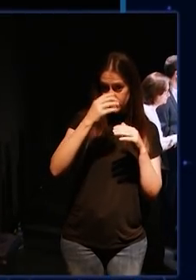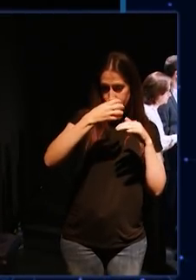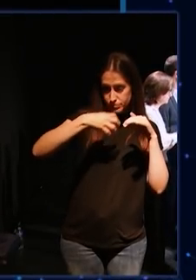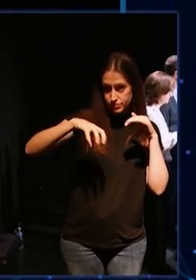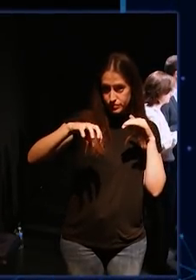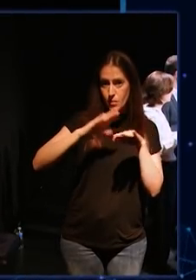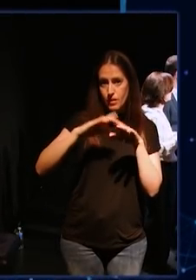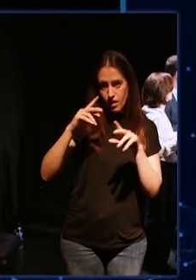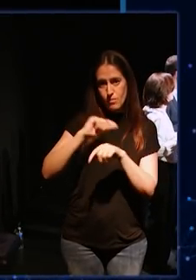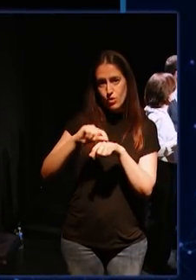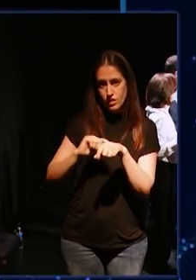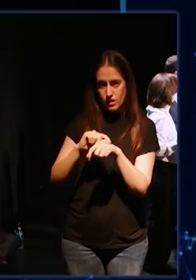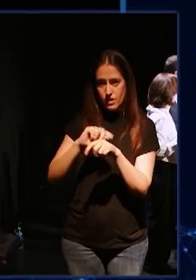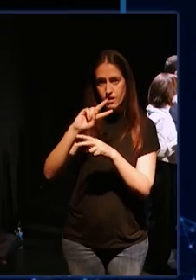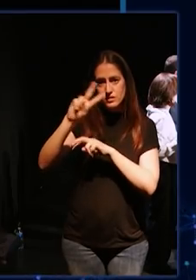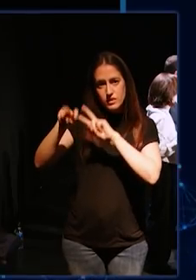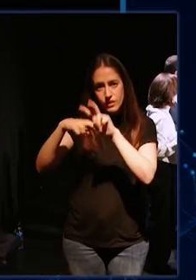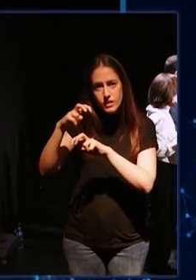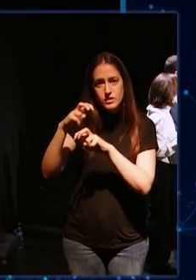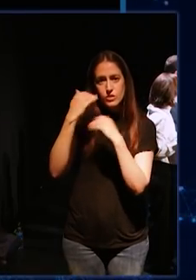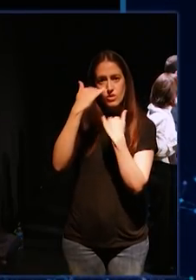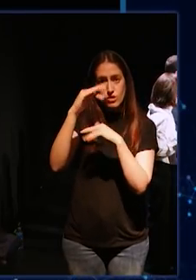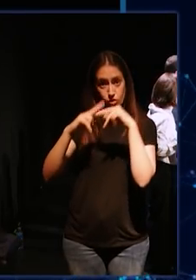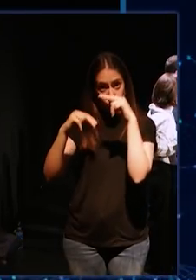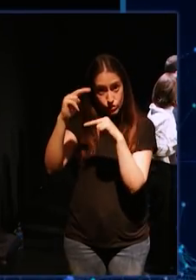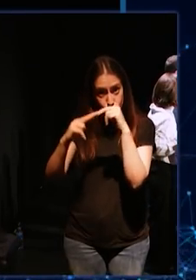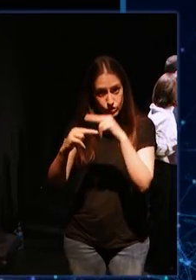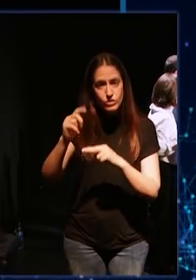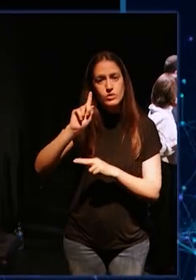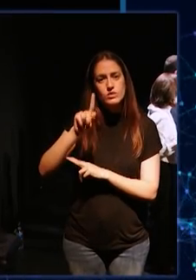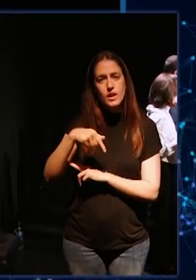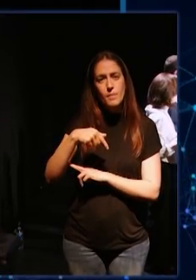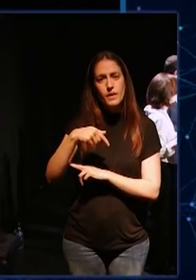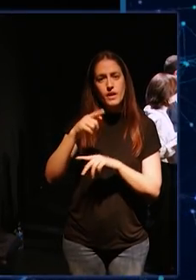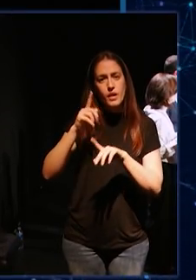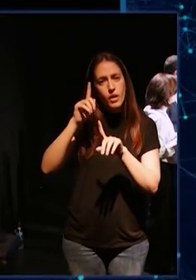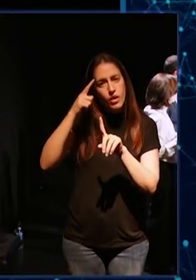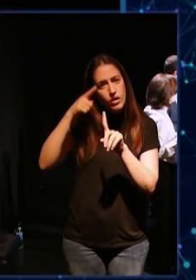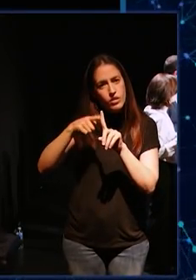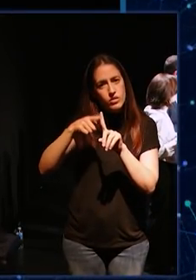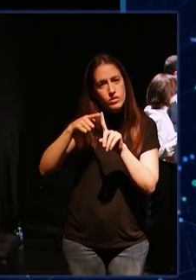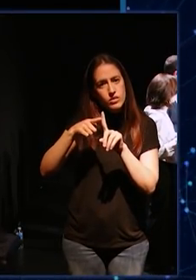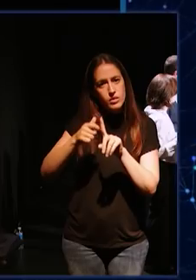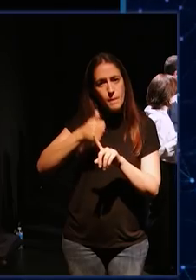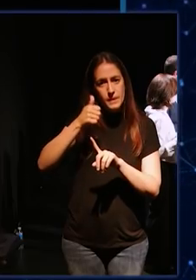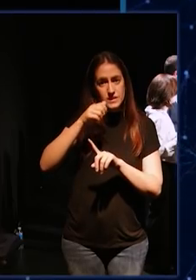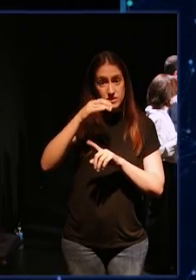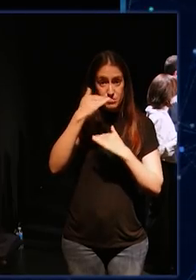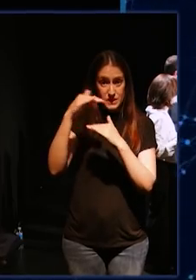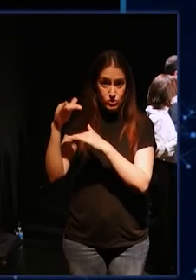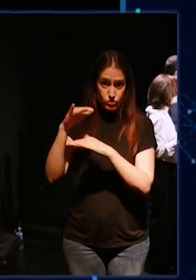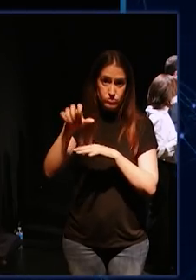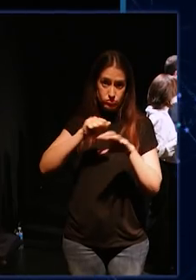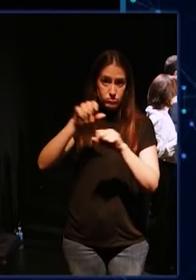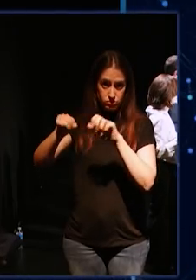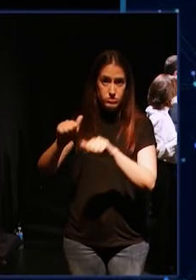a polítiques de rehabilitació, a polítiques de construcció i a polítiques de continuar adquirint els habitatges. També